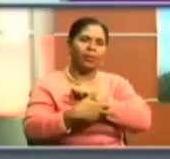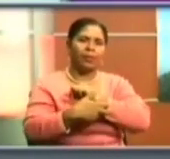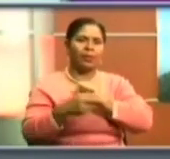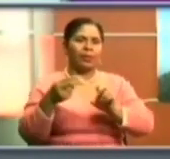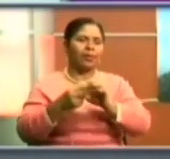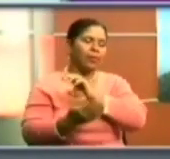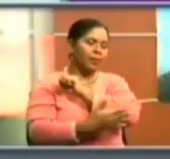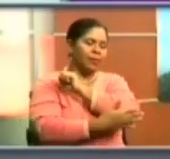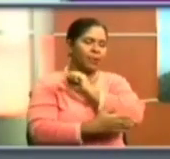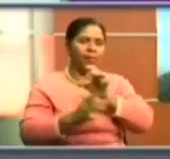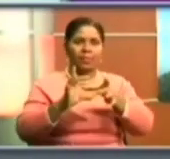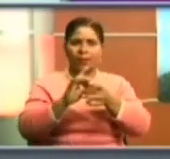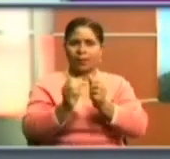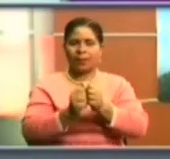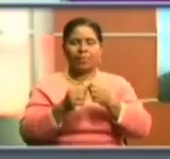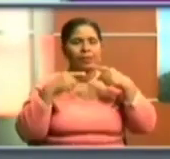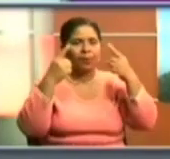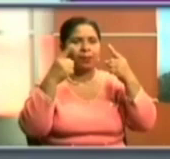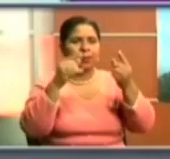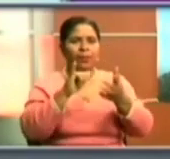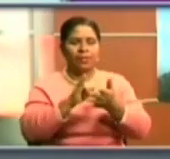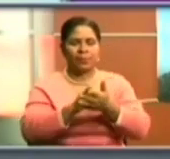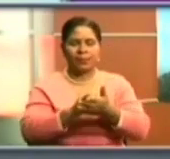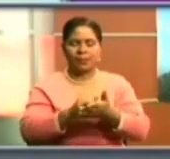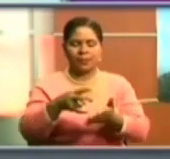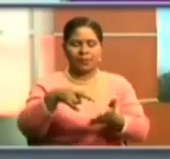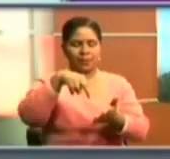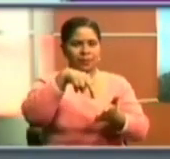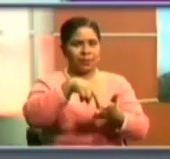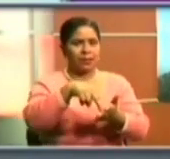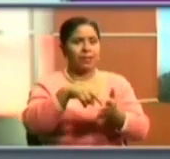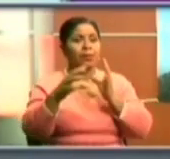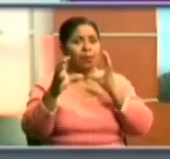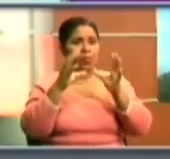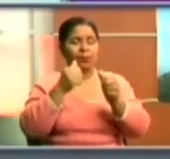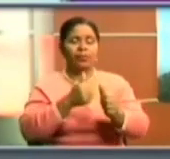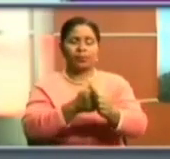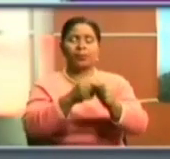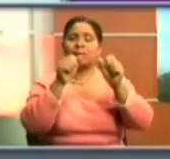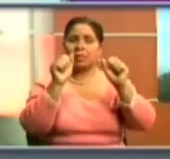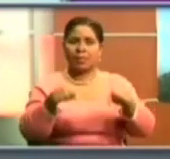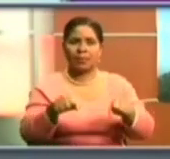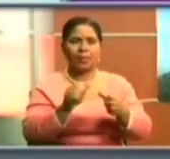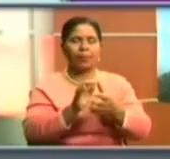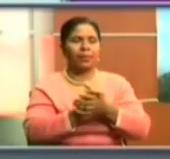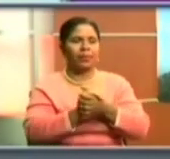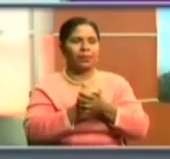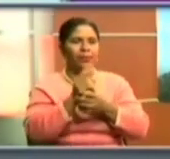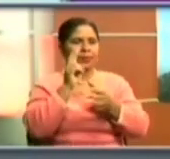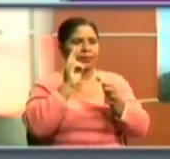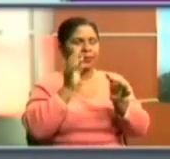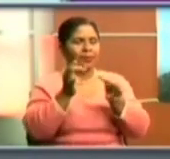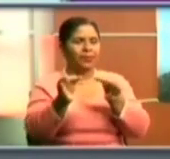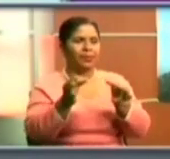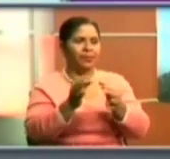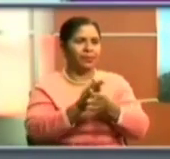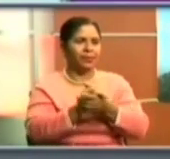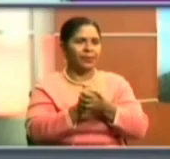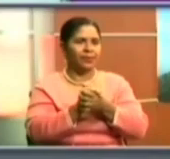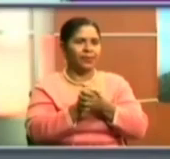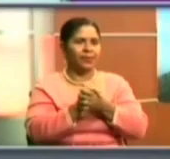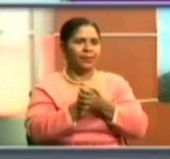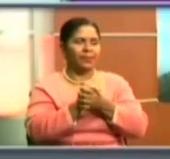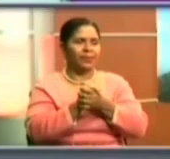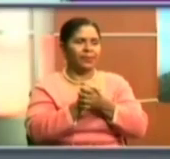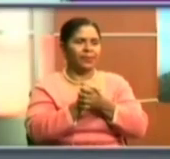payant. Collectif là annoncé y a metté campé yon comité suivi. Audley Noël ak Frenel Toussaint te sou place y a fait